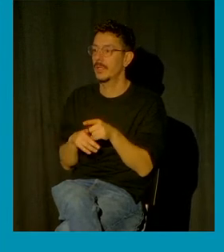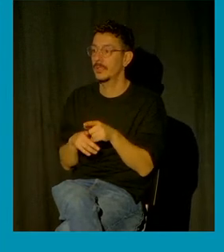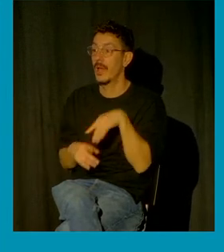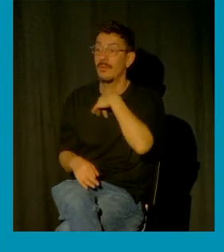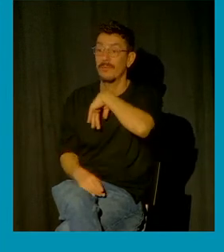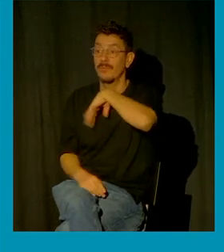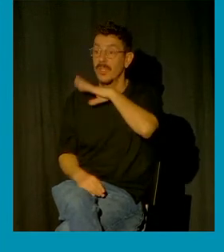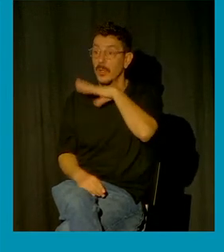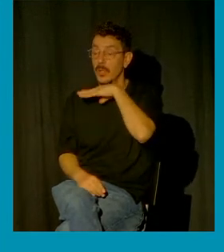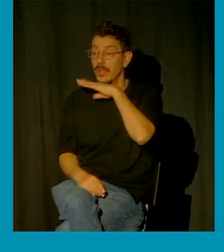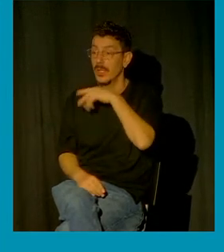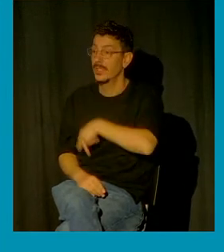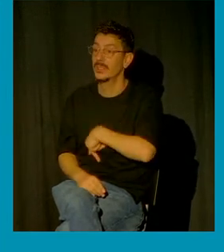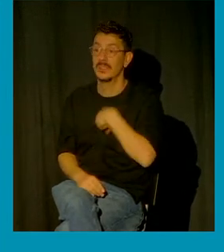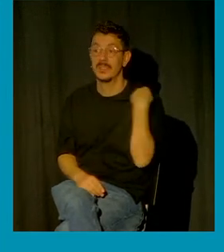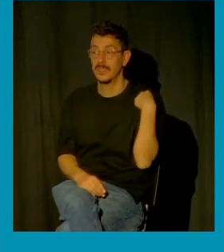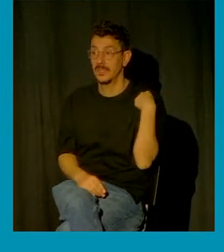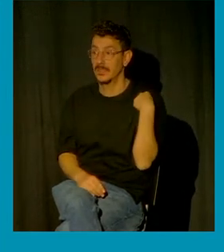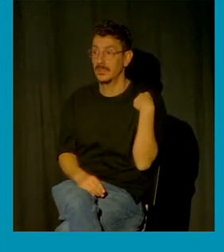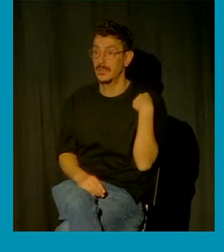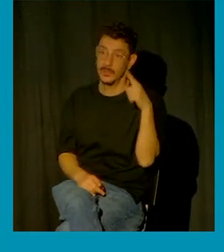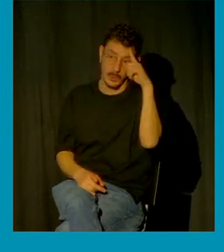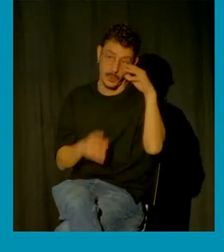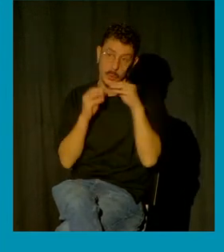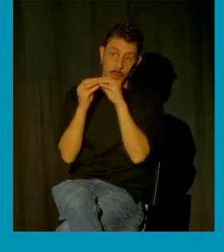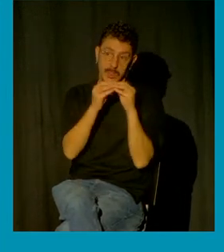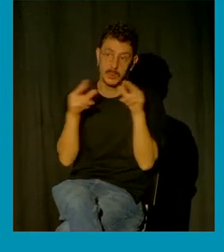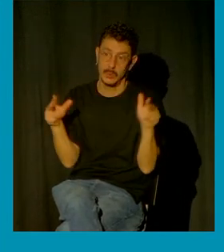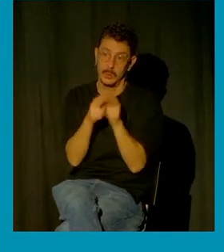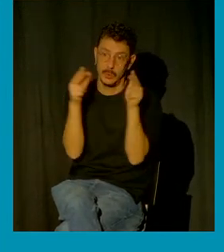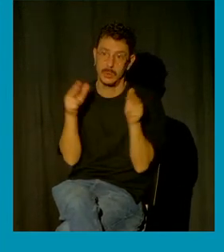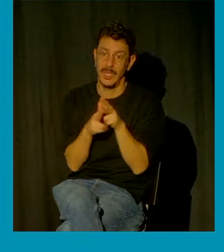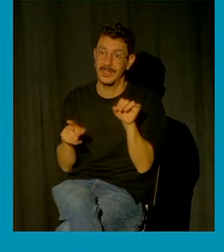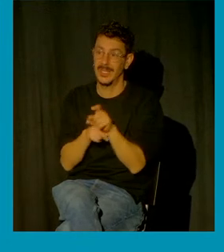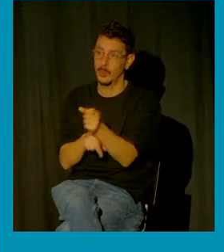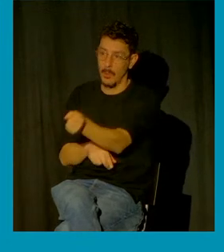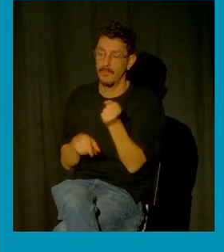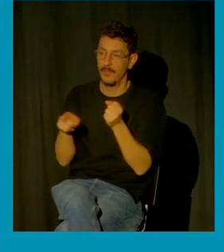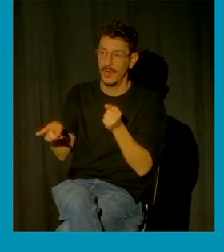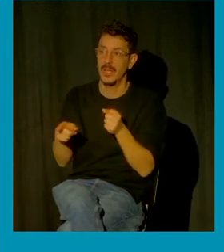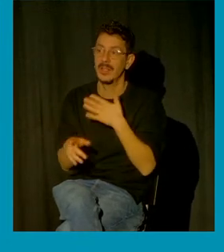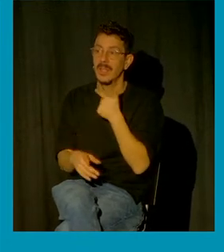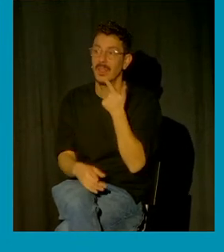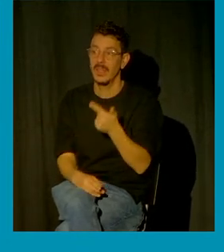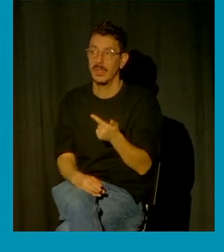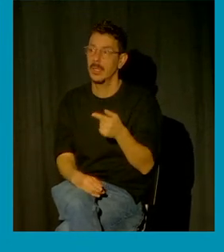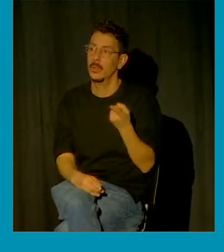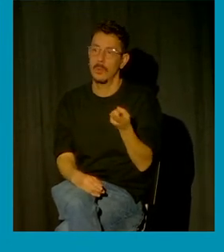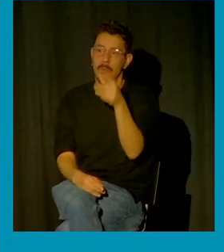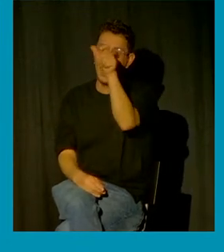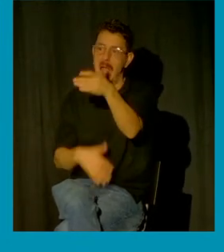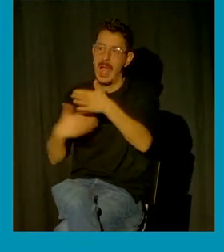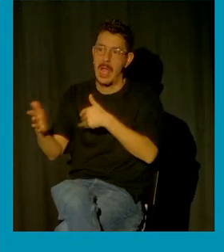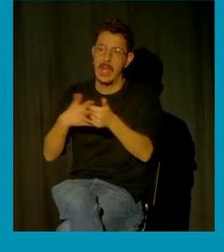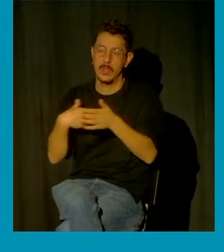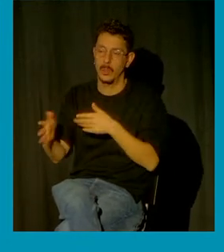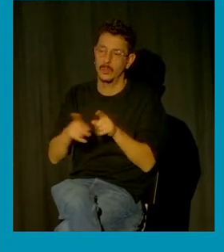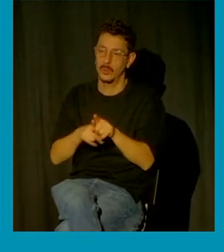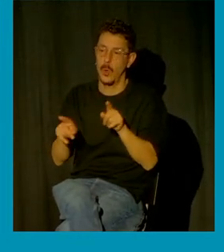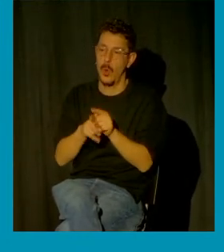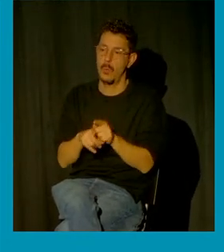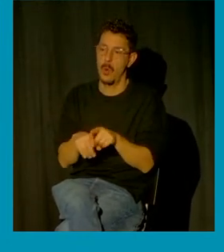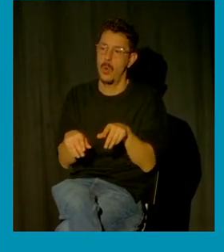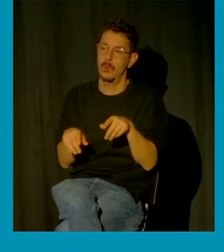violències en general són els consensos socials és el repudi de l'entorn dels perpetradors i és